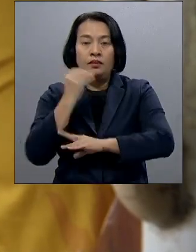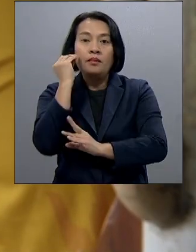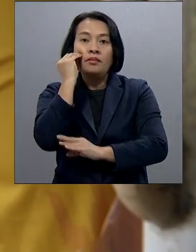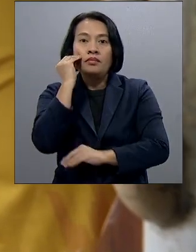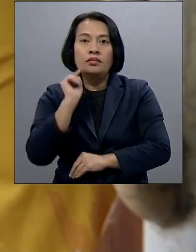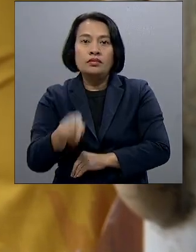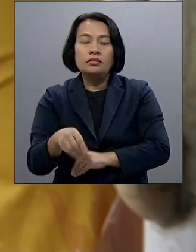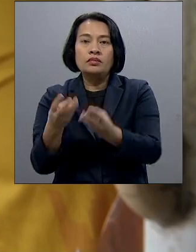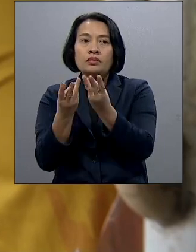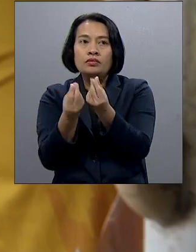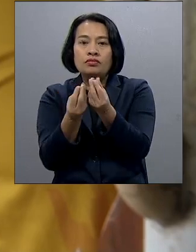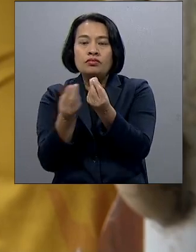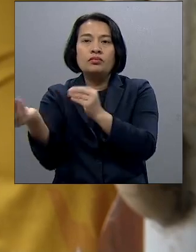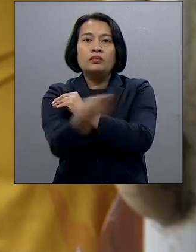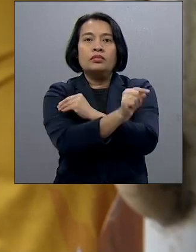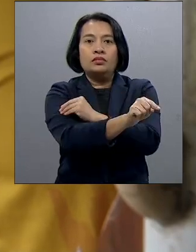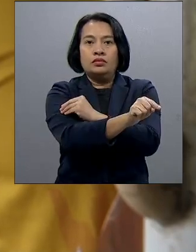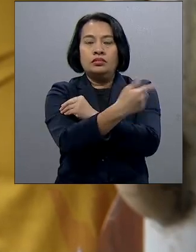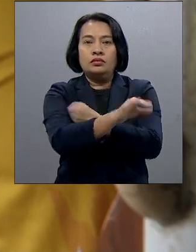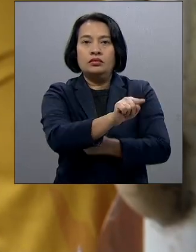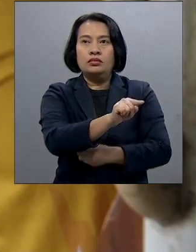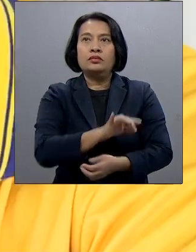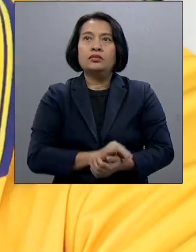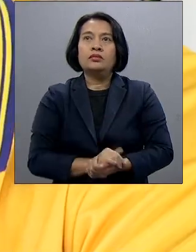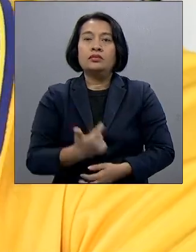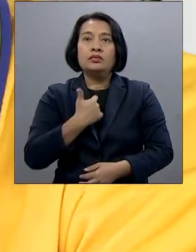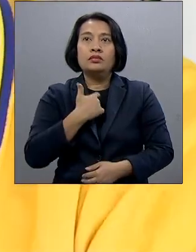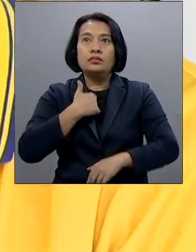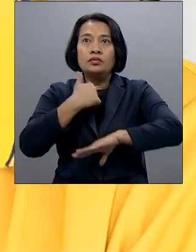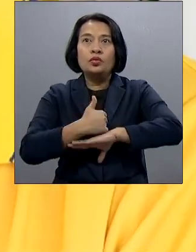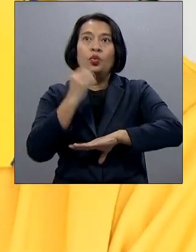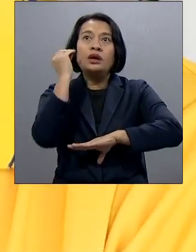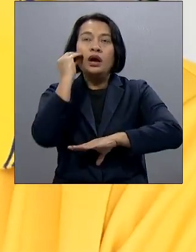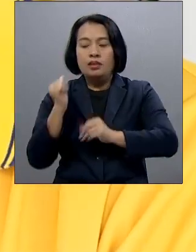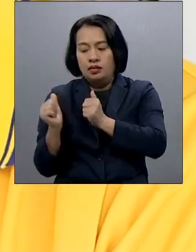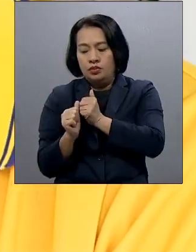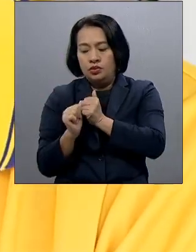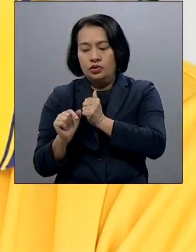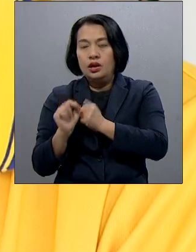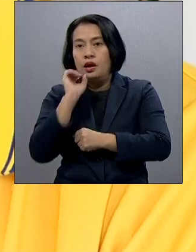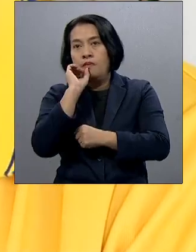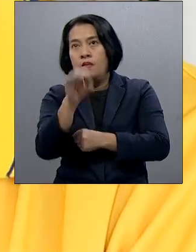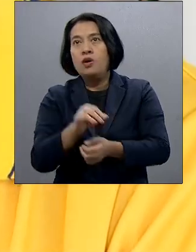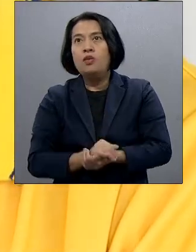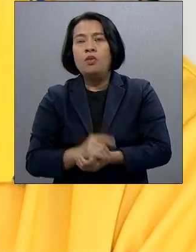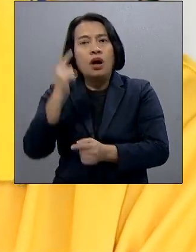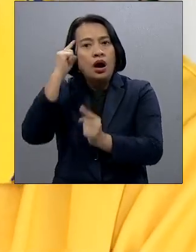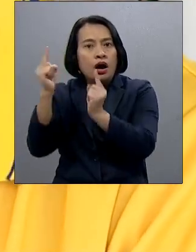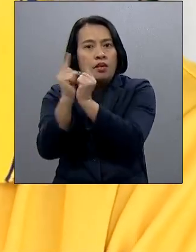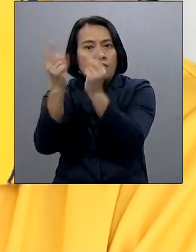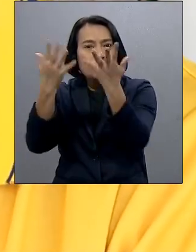ให้เบอร์นางลำไพไปผู้ใหญ่บ้านบอกว่าตัวผู้ใหญ่เองและผู้ช่วยผู้ใหญ่บ้านยืนยันไม่รู้จักผู้ก่อเหตุ